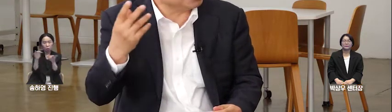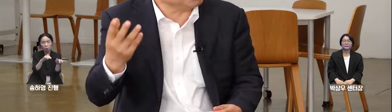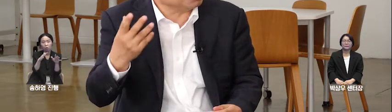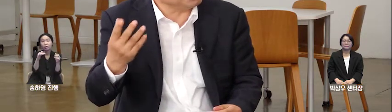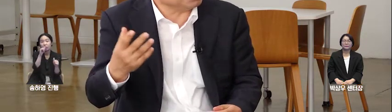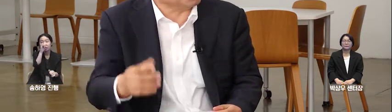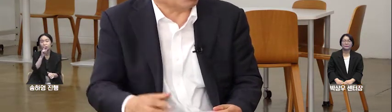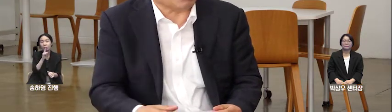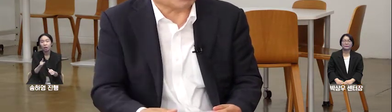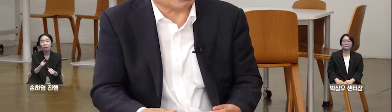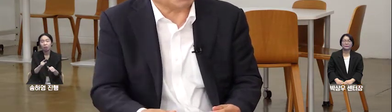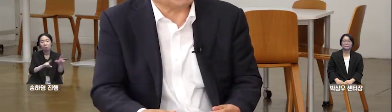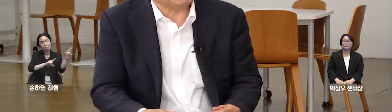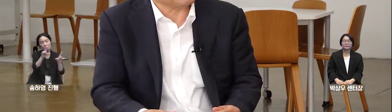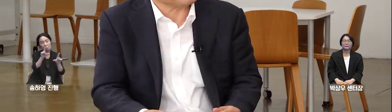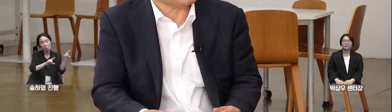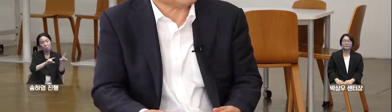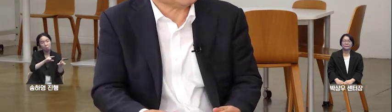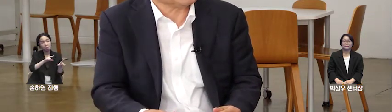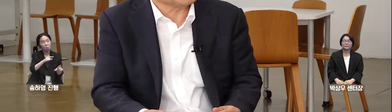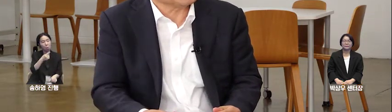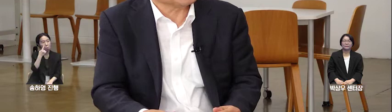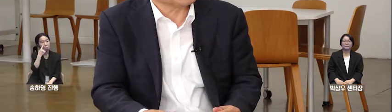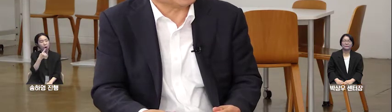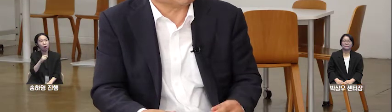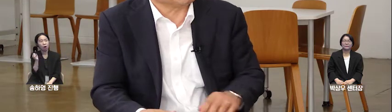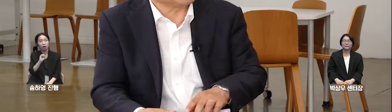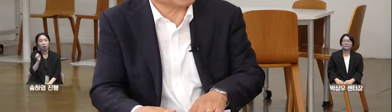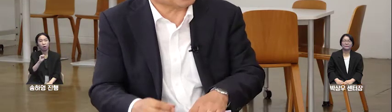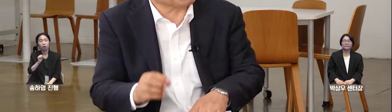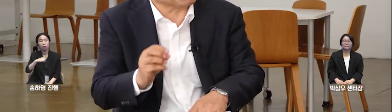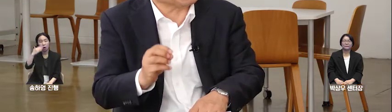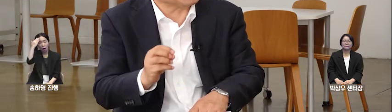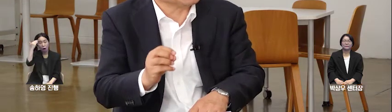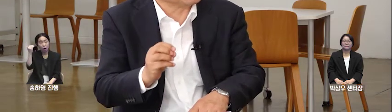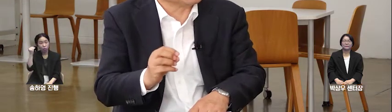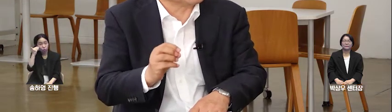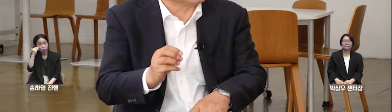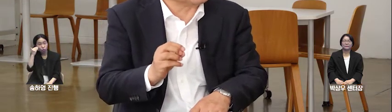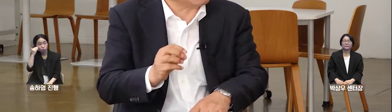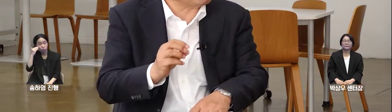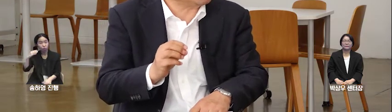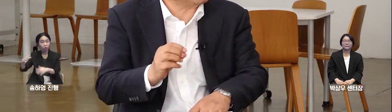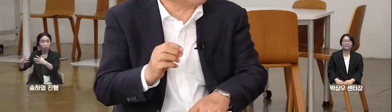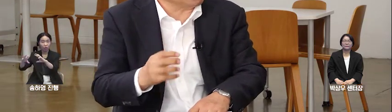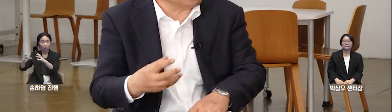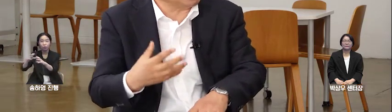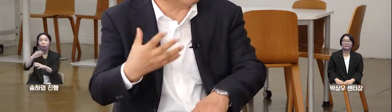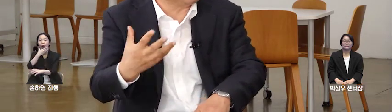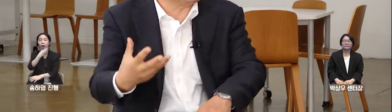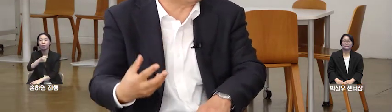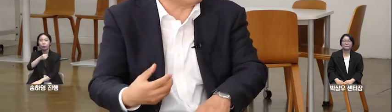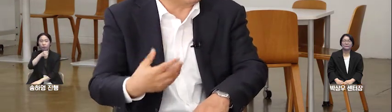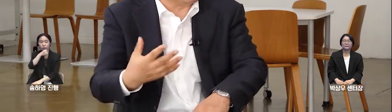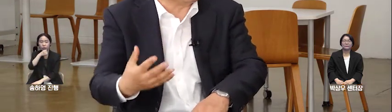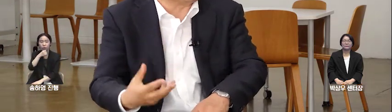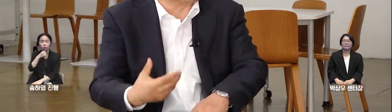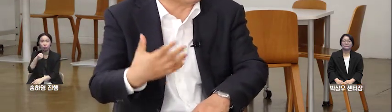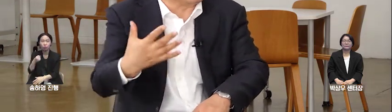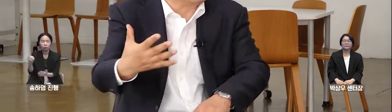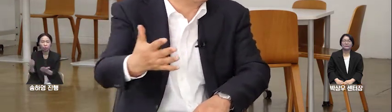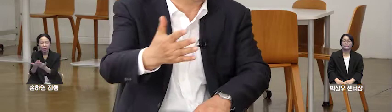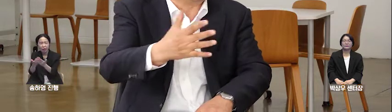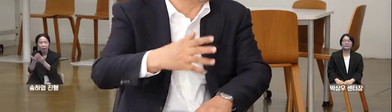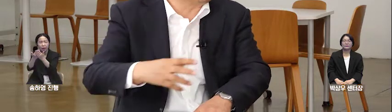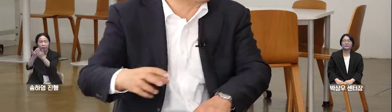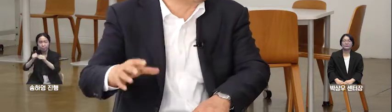그런 모습을 보여주더라고요. 아무리 우리나라도 그런 그 행복 지수 같은 거를 좀 개발해가지고